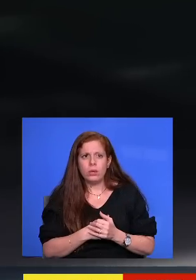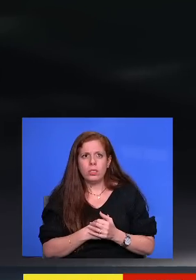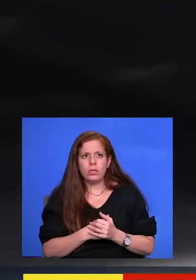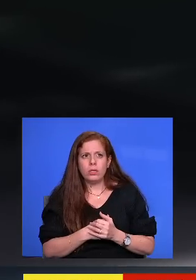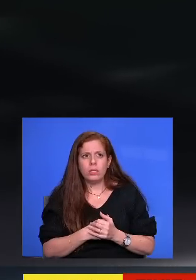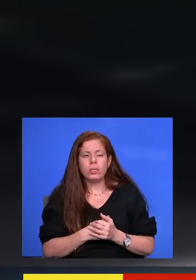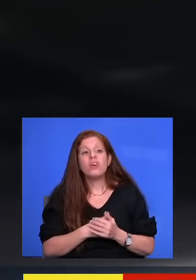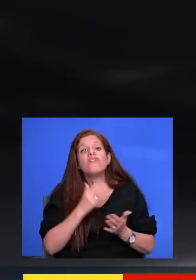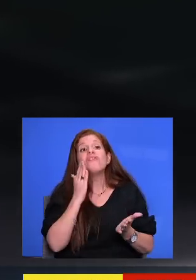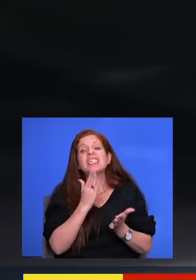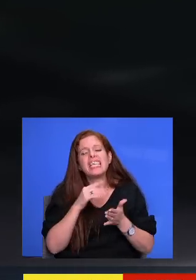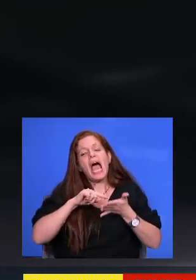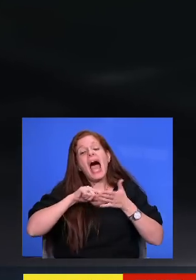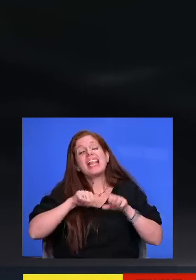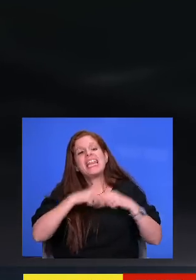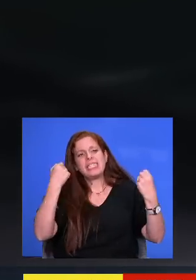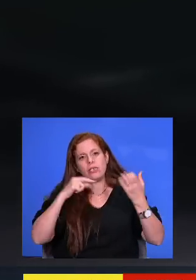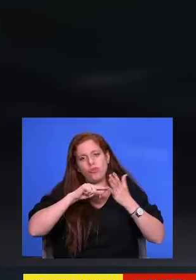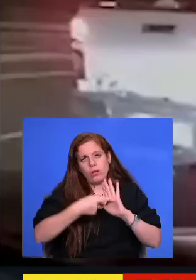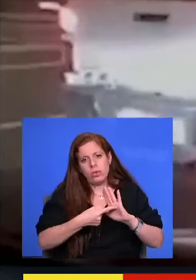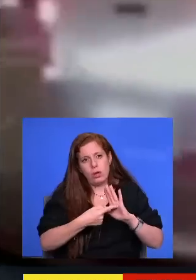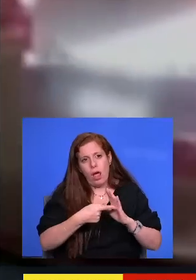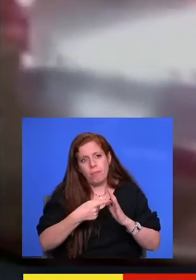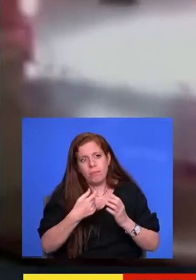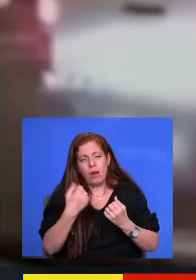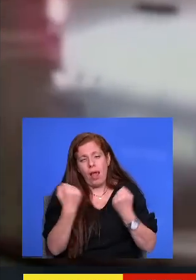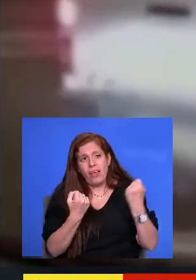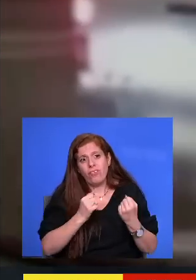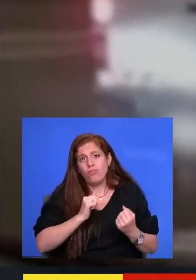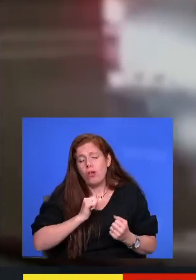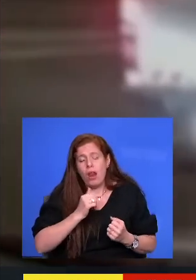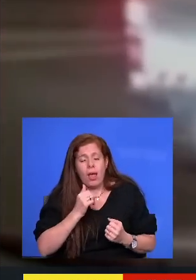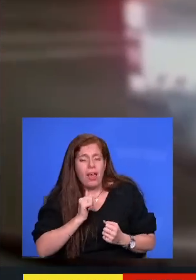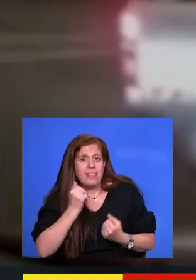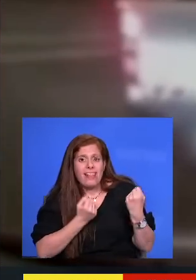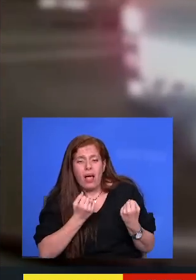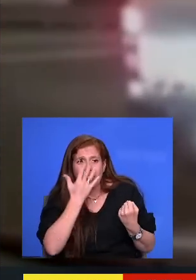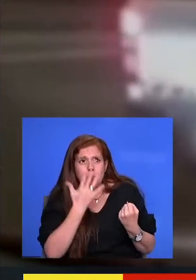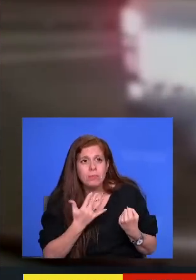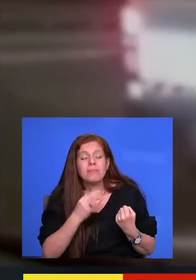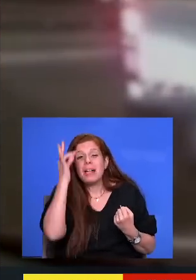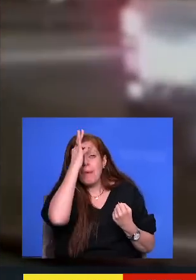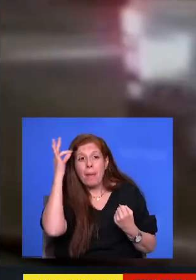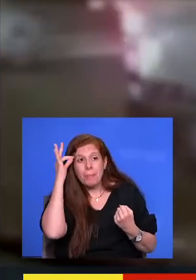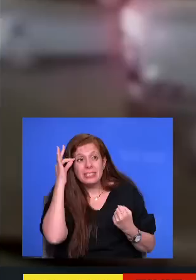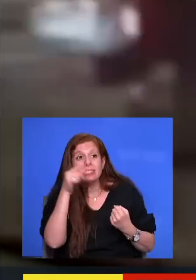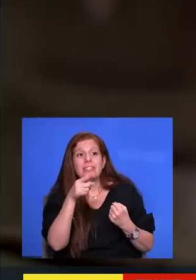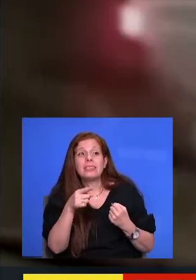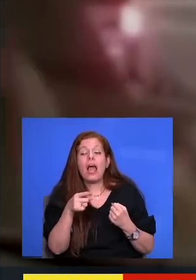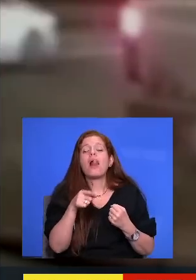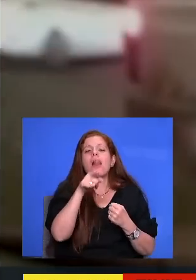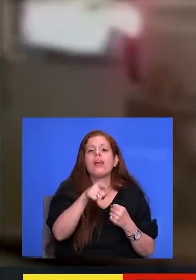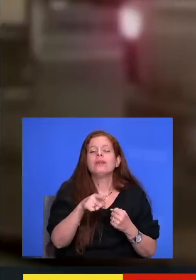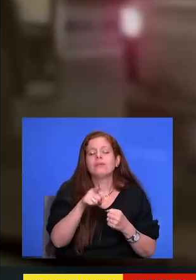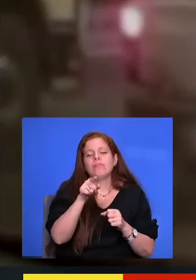וזה כבר הנזק שנגרם לרכבו של הנהג התמים. למרבה המזל, המקרה תועד במצלמות הרכב. ארבעה תושבי ערבה